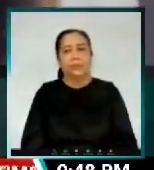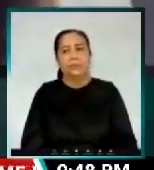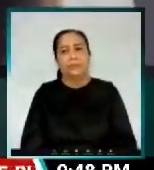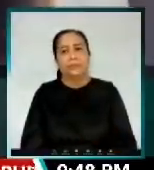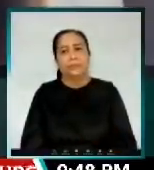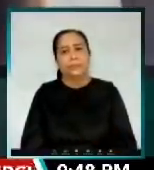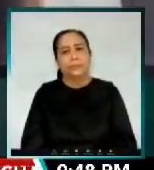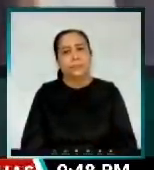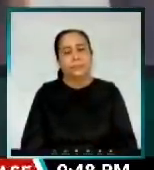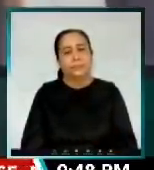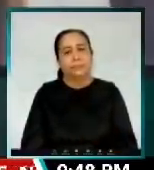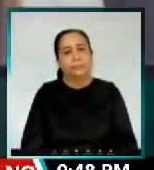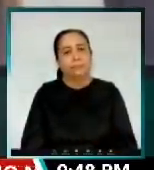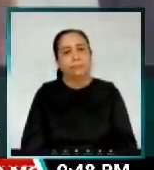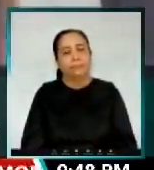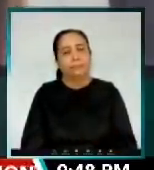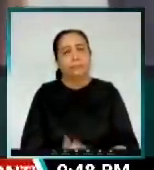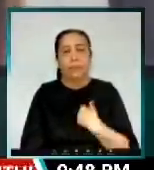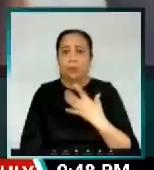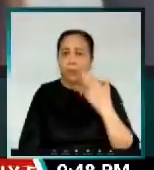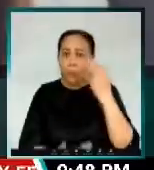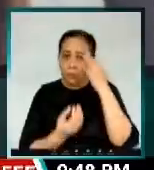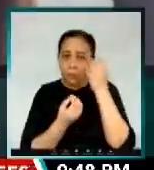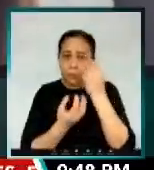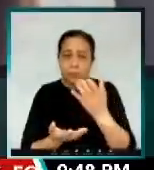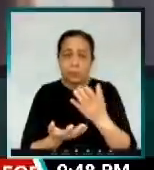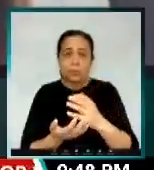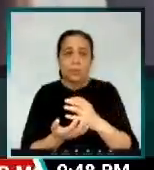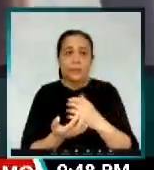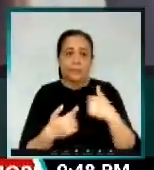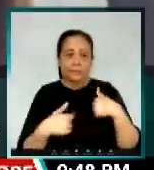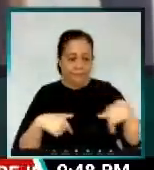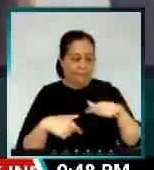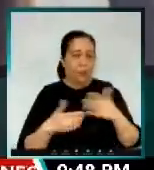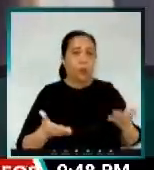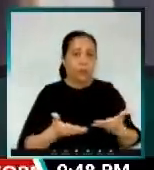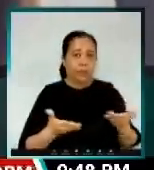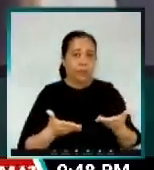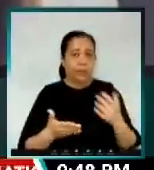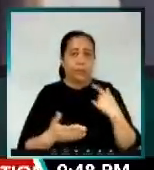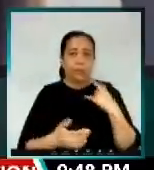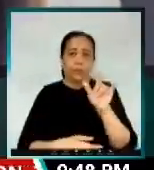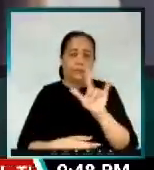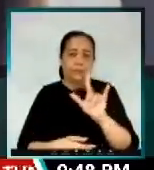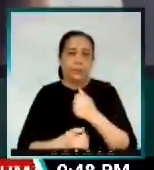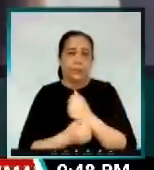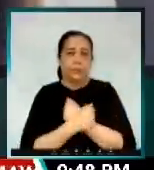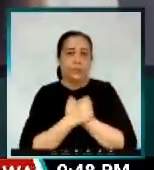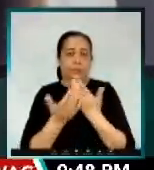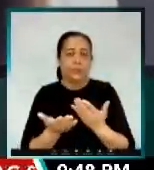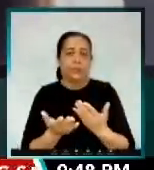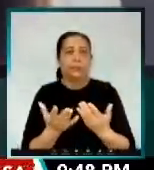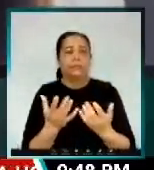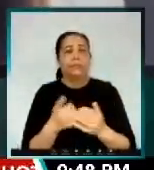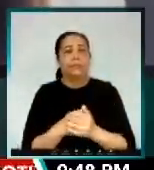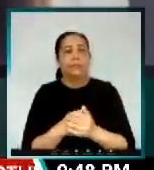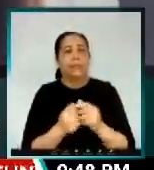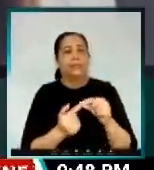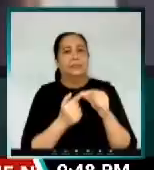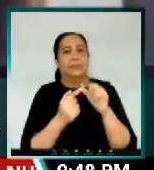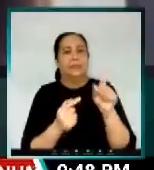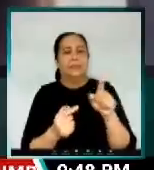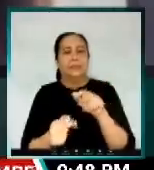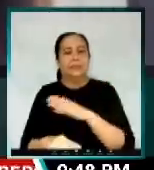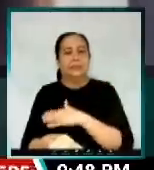But I want you to know that we're here. We love you and especially yung inaanak mo si Mafi.